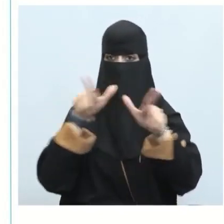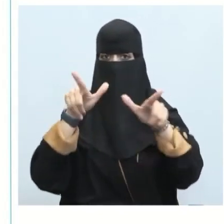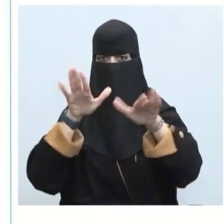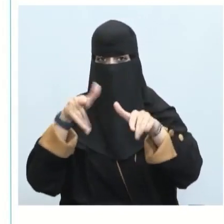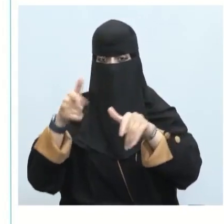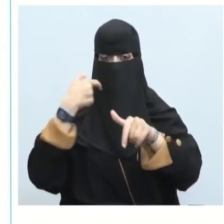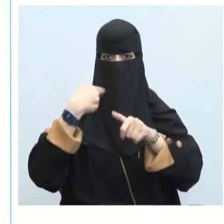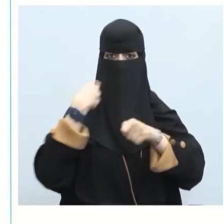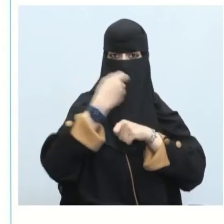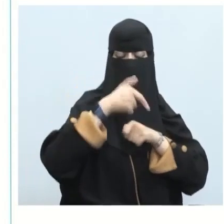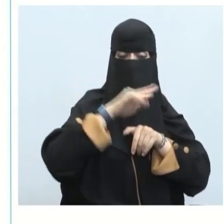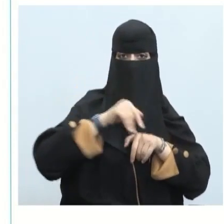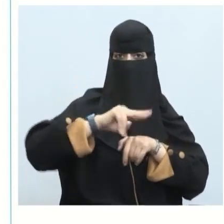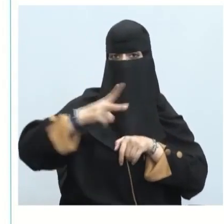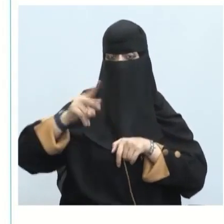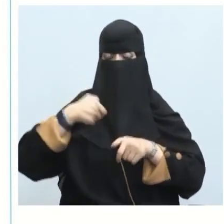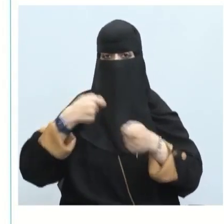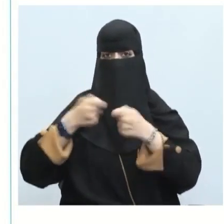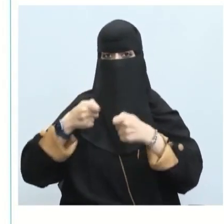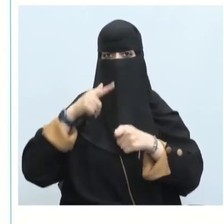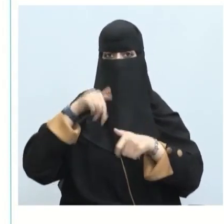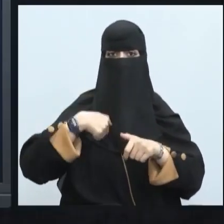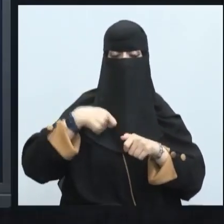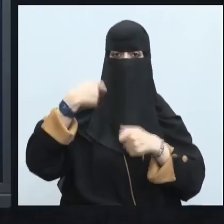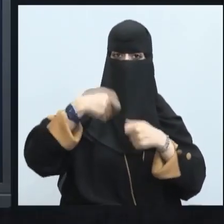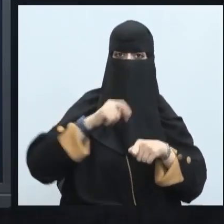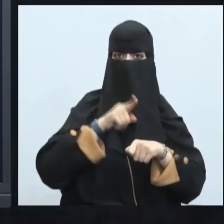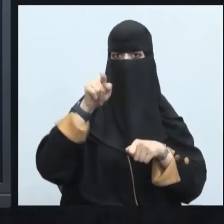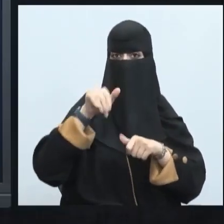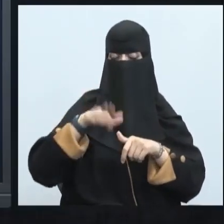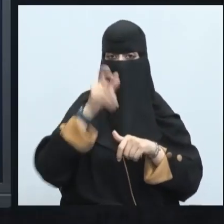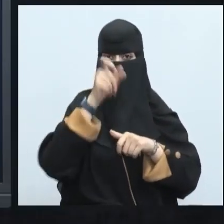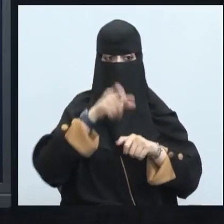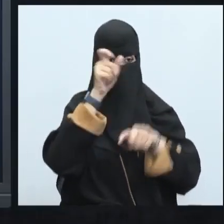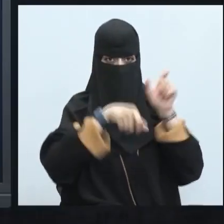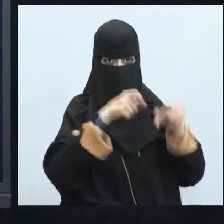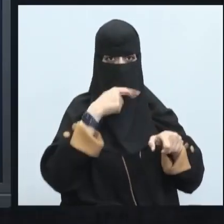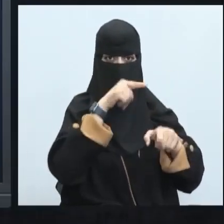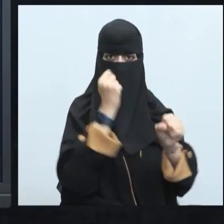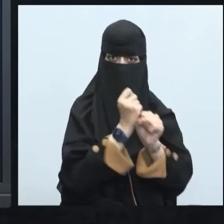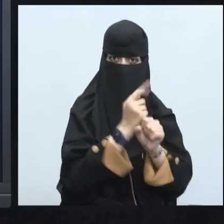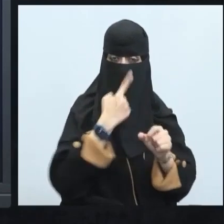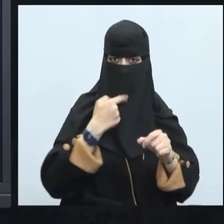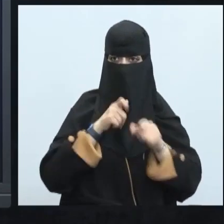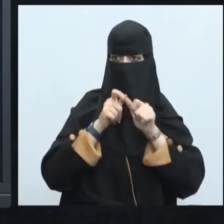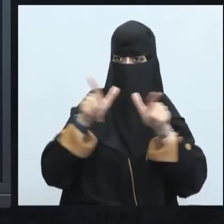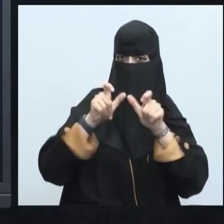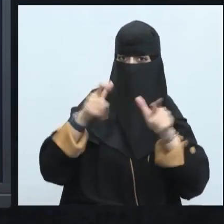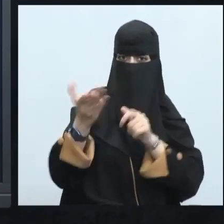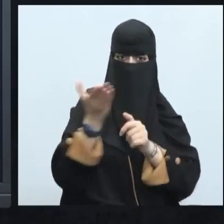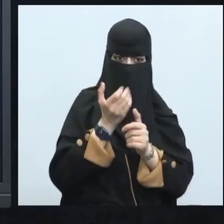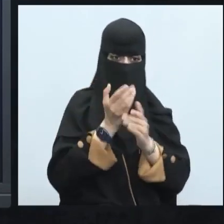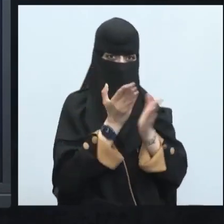التسويق اذا من الانواع التسويق بالعموله وهي وهو عباره عن افراد او شركات تتقاضى